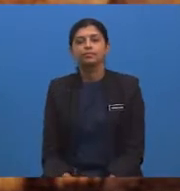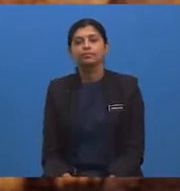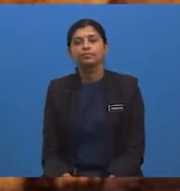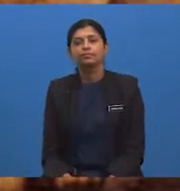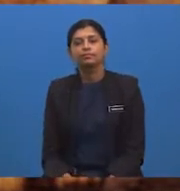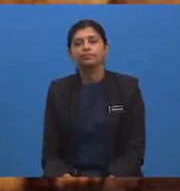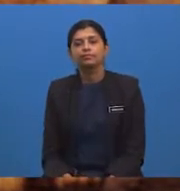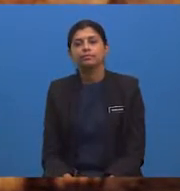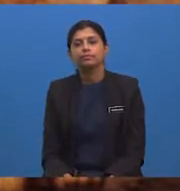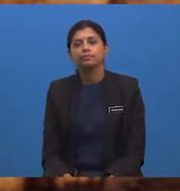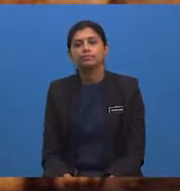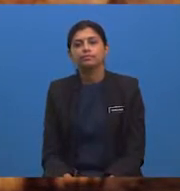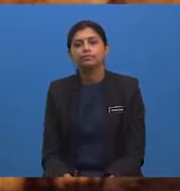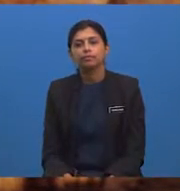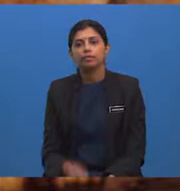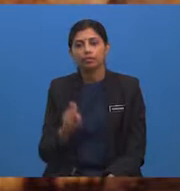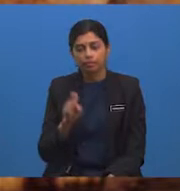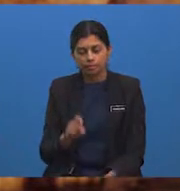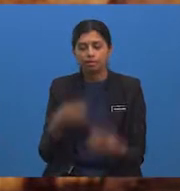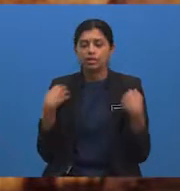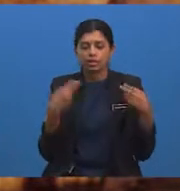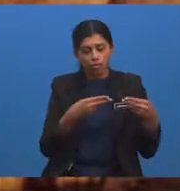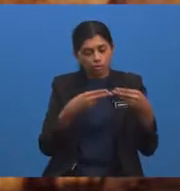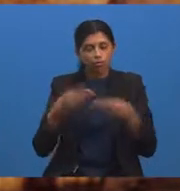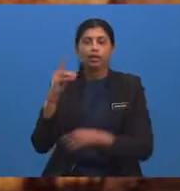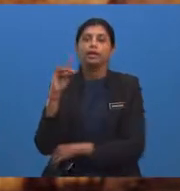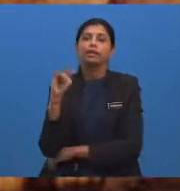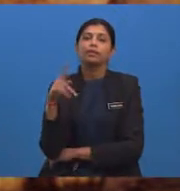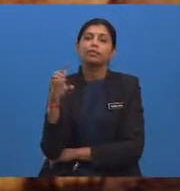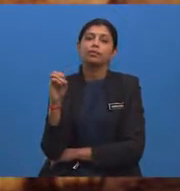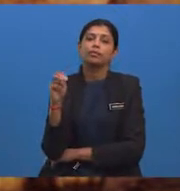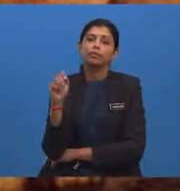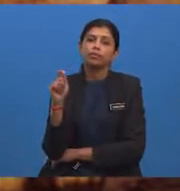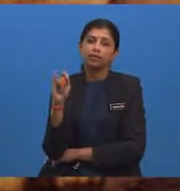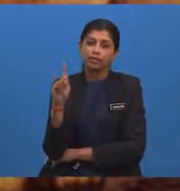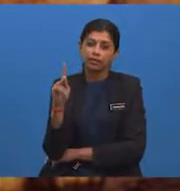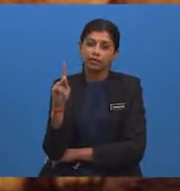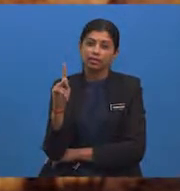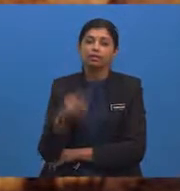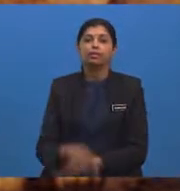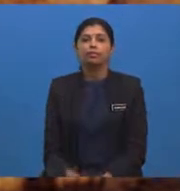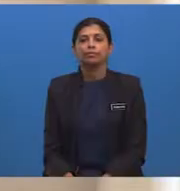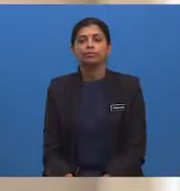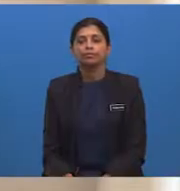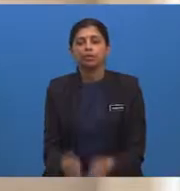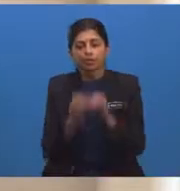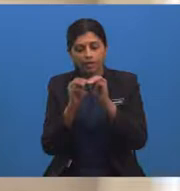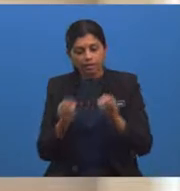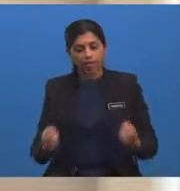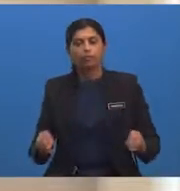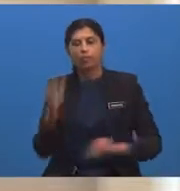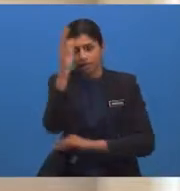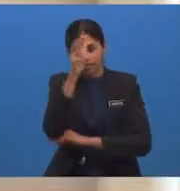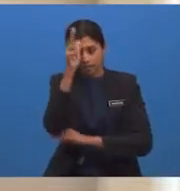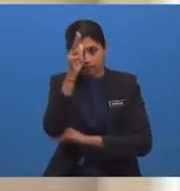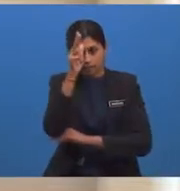menjalinkan hubungan diplomatik yang berterusan bagi menjamin kemakmuran kerajaan mereka. Terdapat